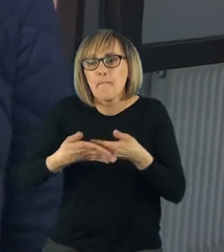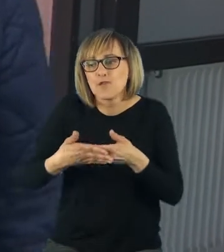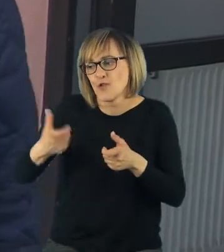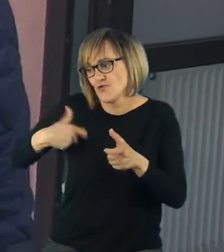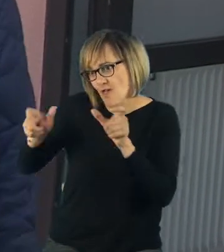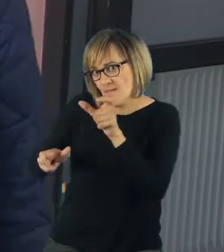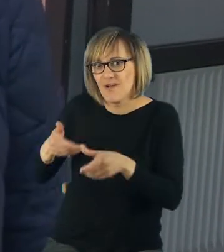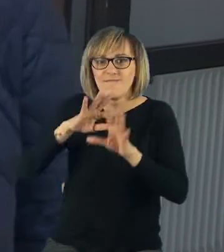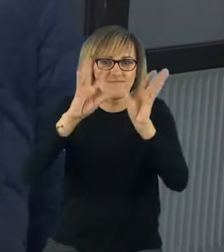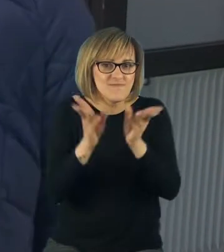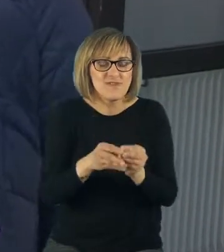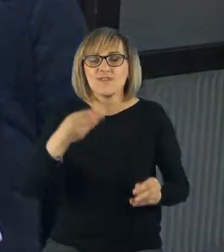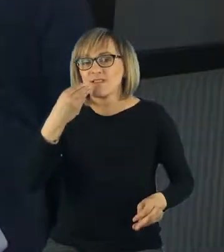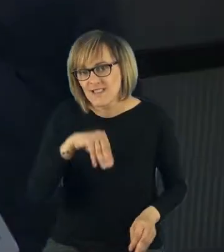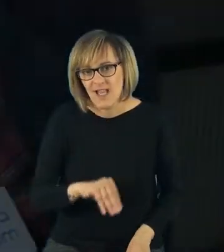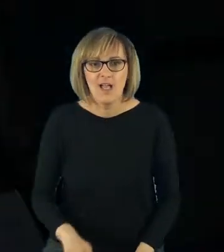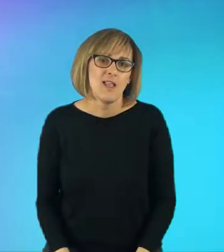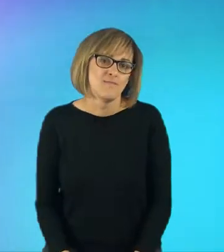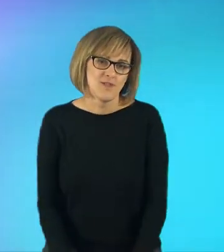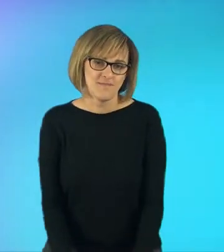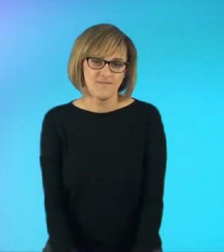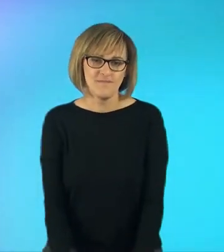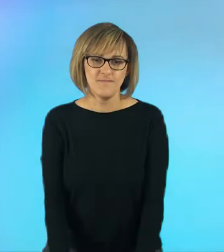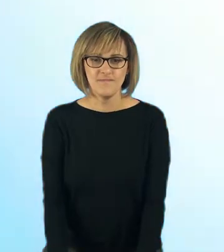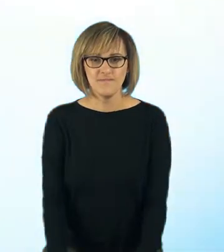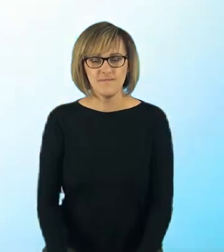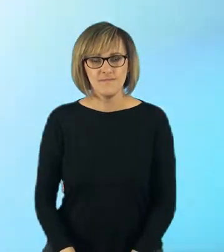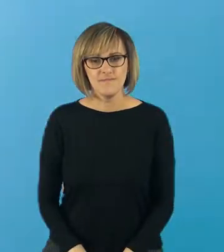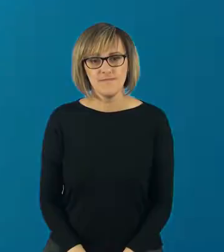siebie. Wszystkiego najlepszego.